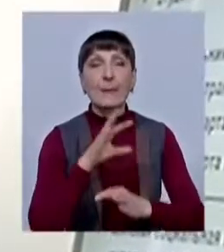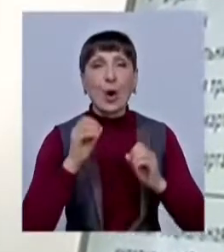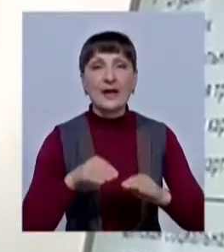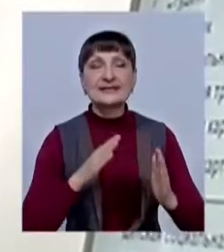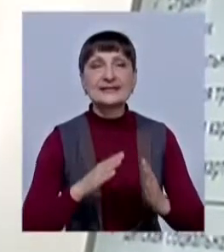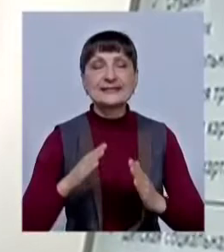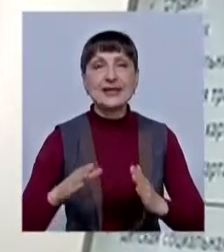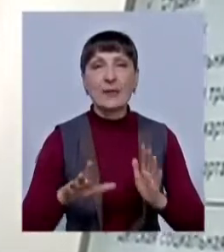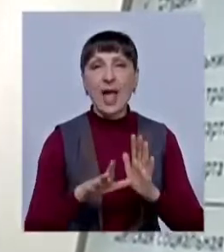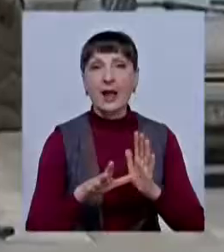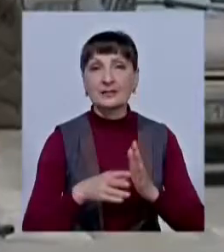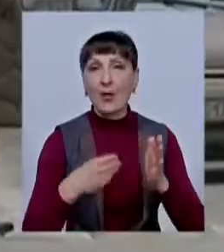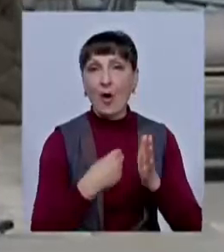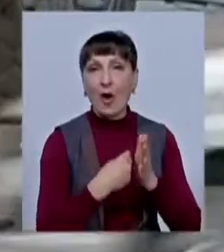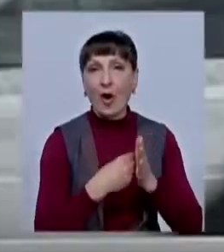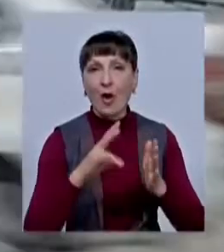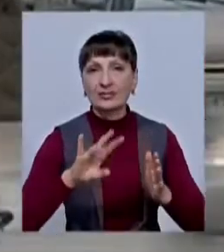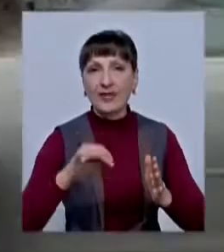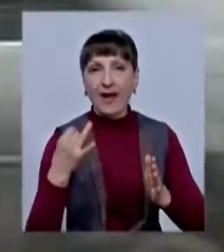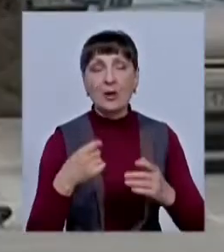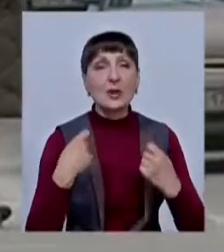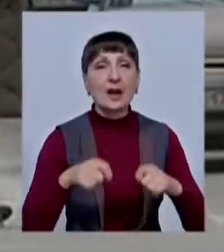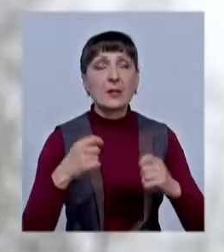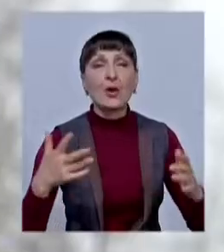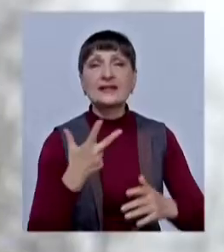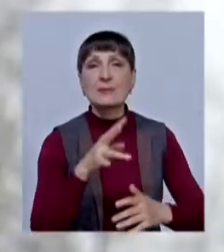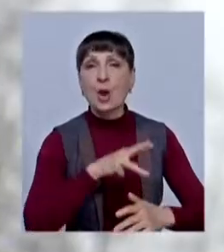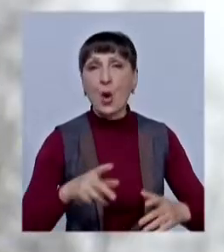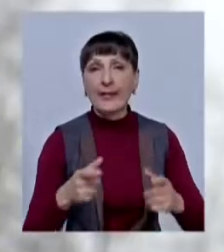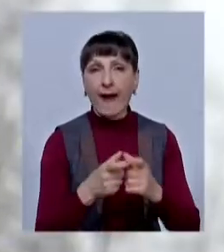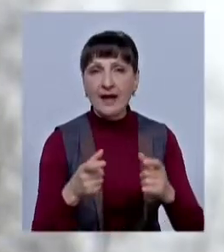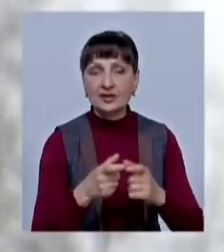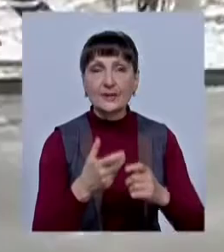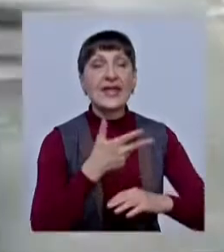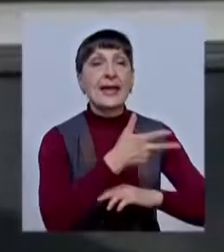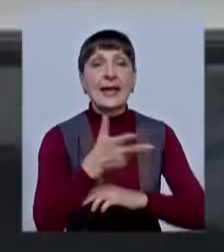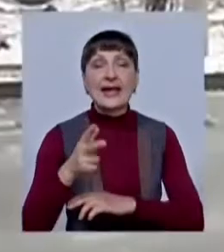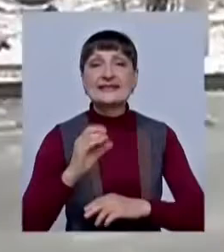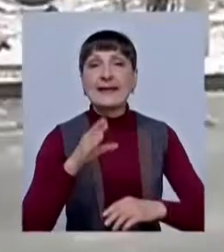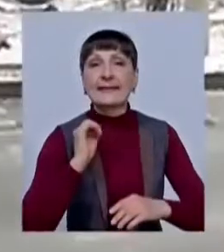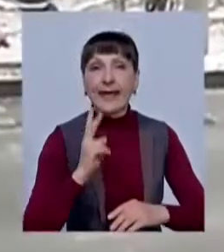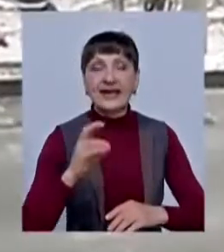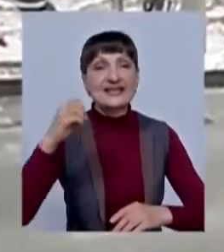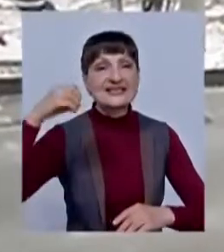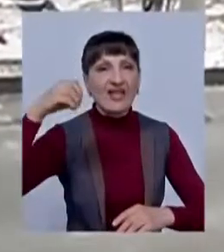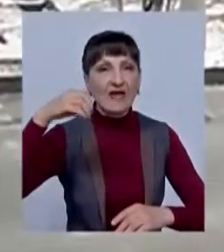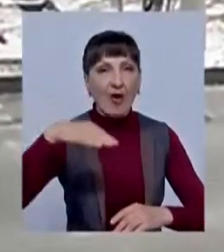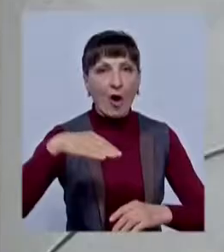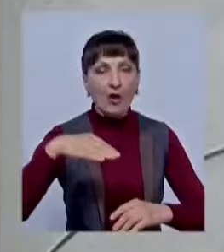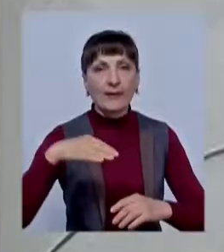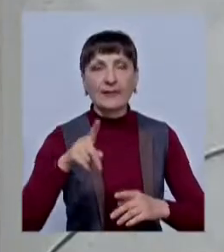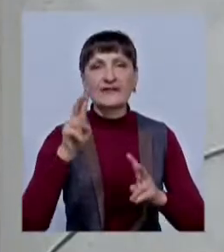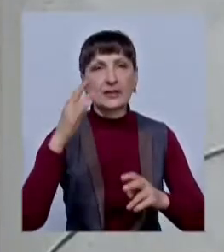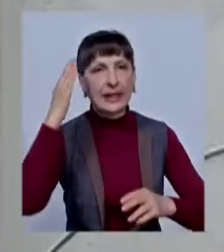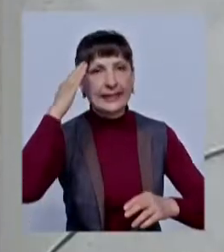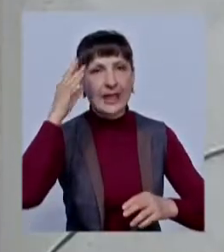система электронного билетирования ОНАЙ, где уже реализовано больше 3 миллионов карт, видеомониторинг Сергек, а также светофоры с искусственным интеллектом. Мы